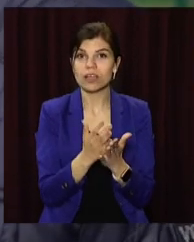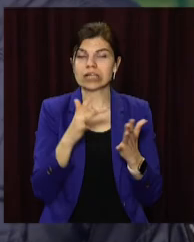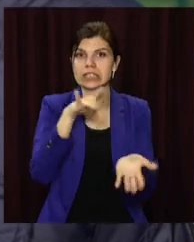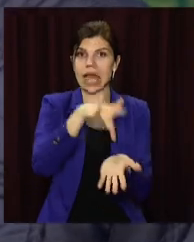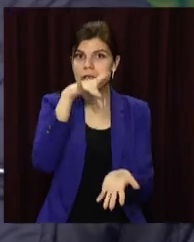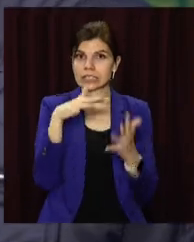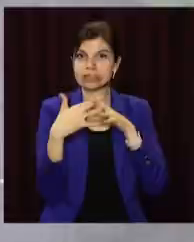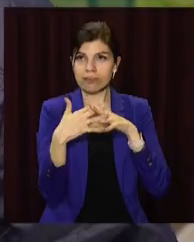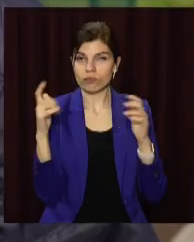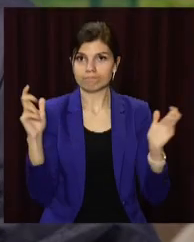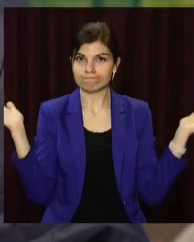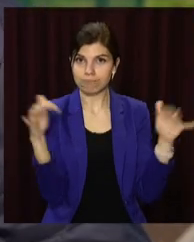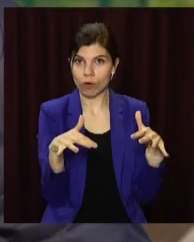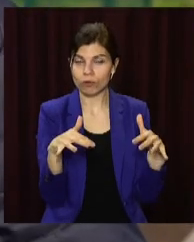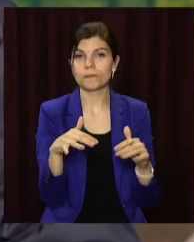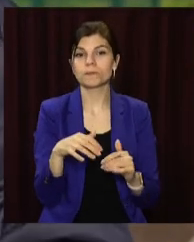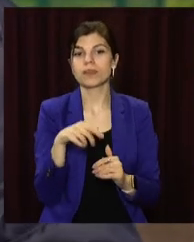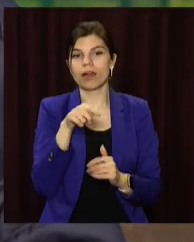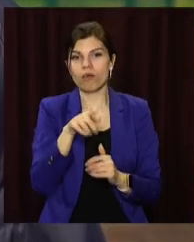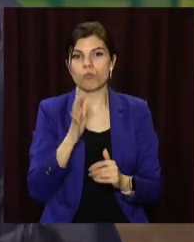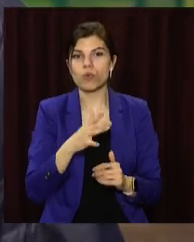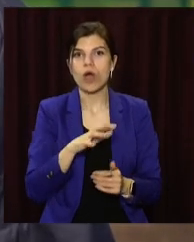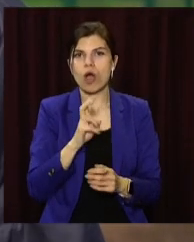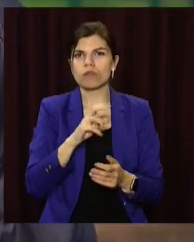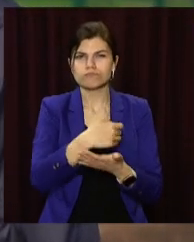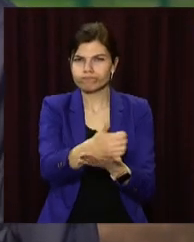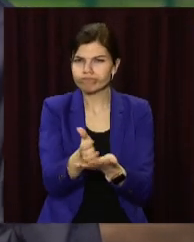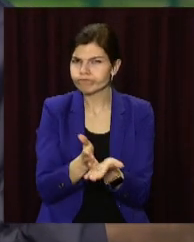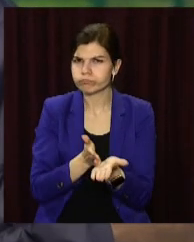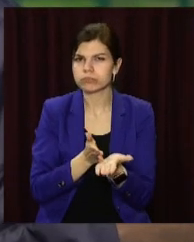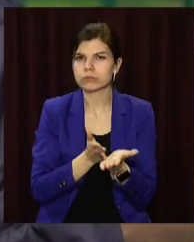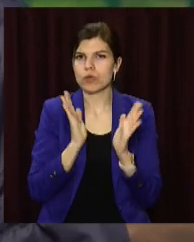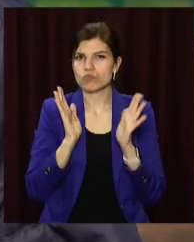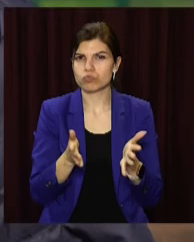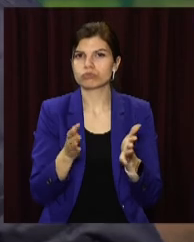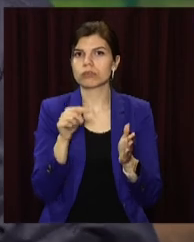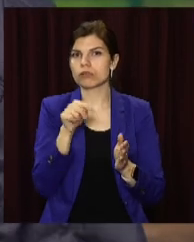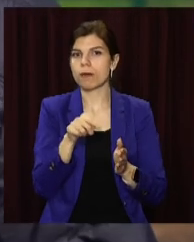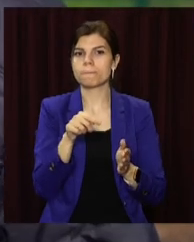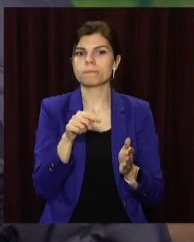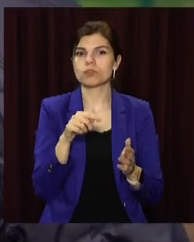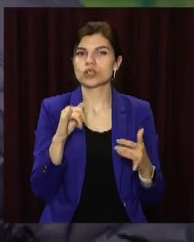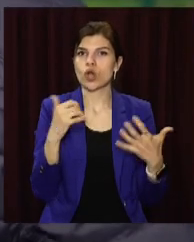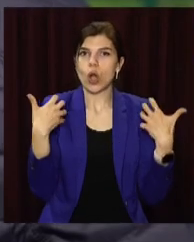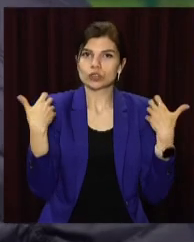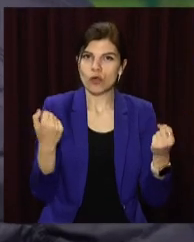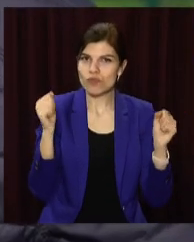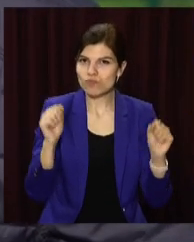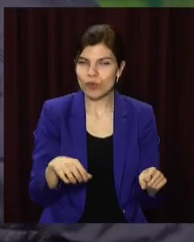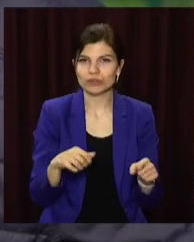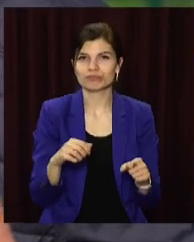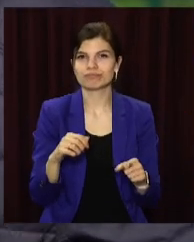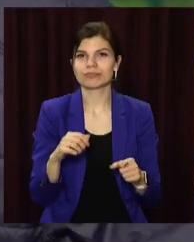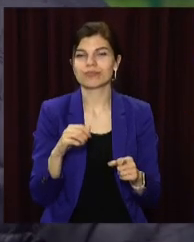що дуже важливо. Стадіон, він війде в цілий комплекс, який буде задіяний як і оздоровчий